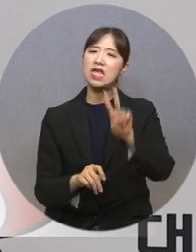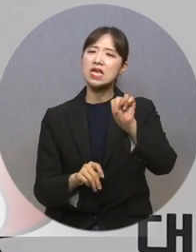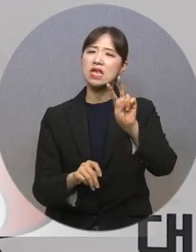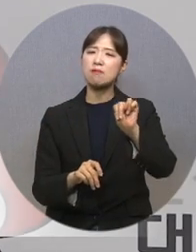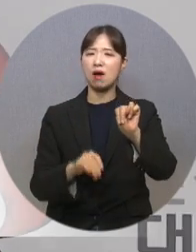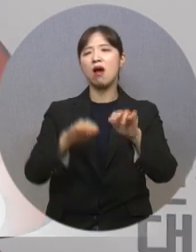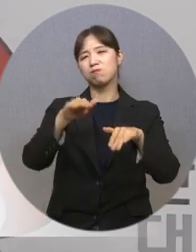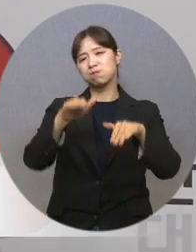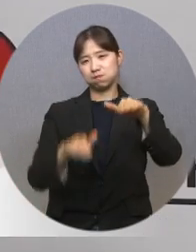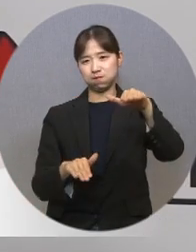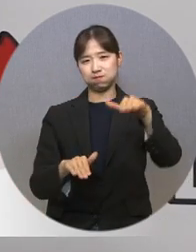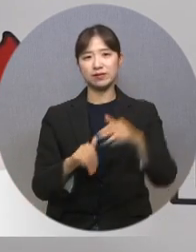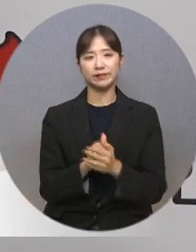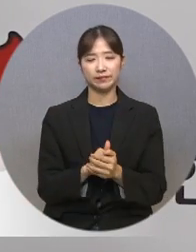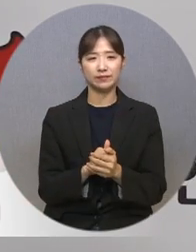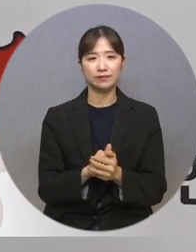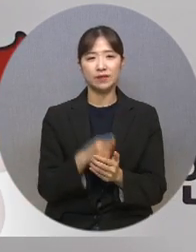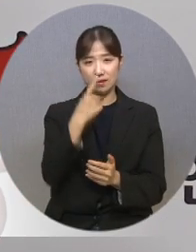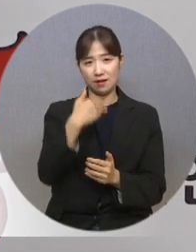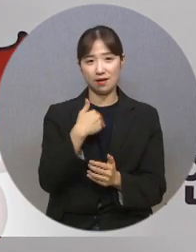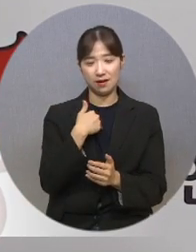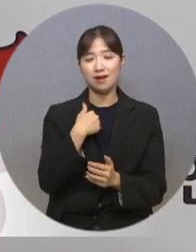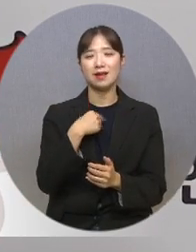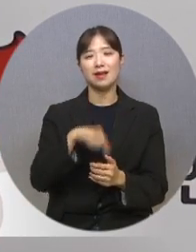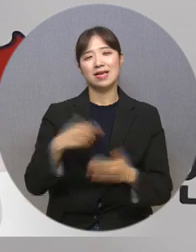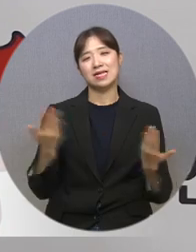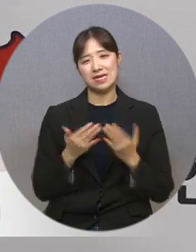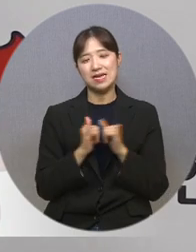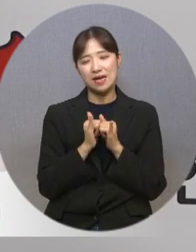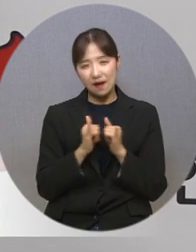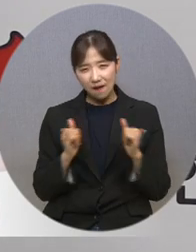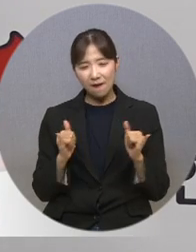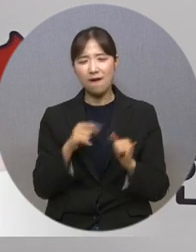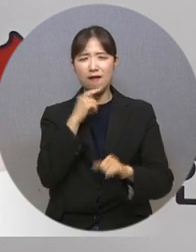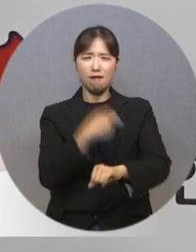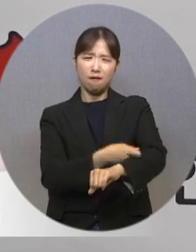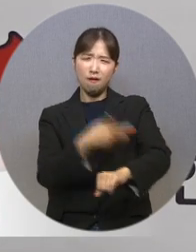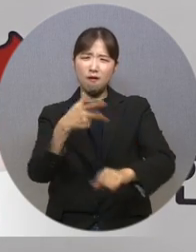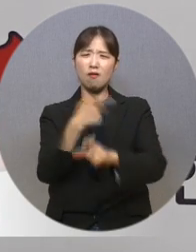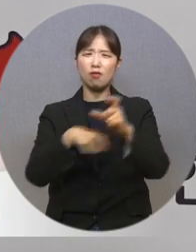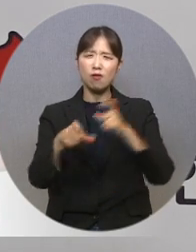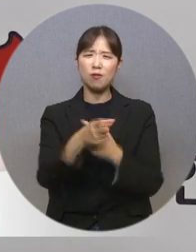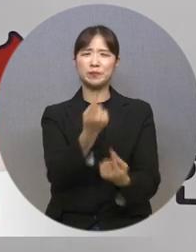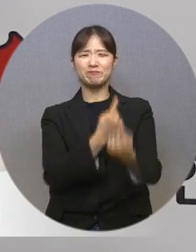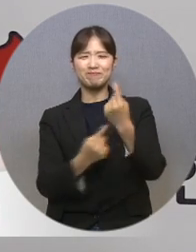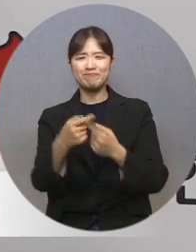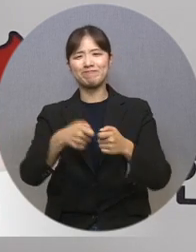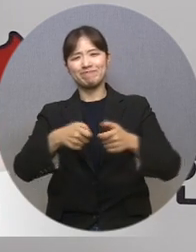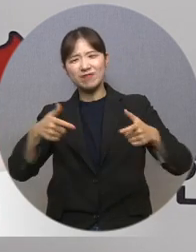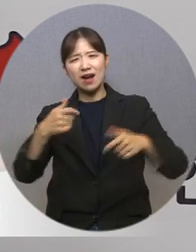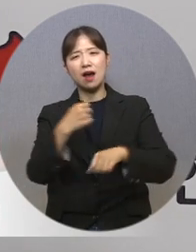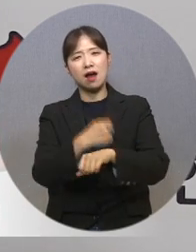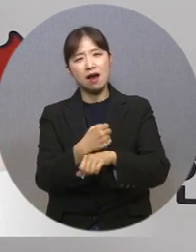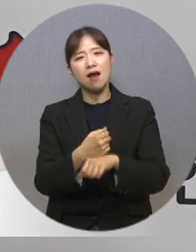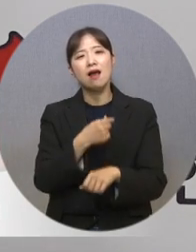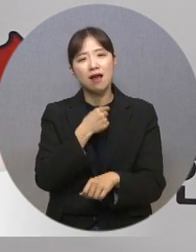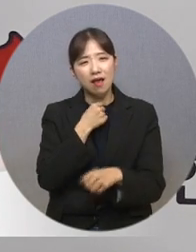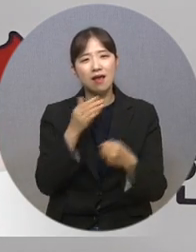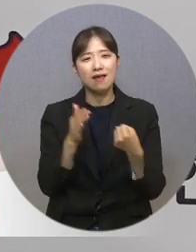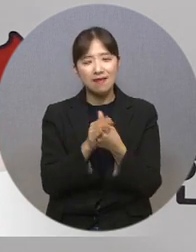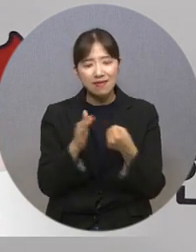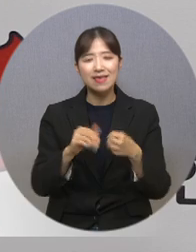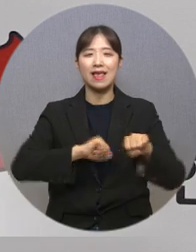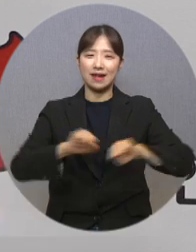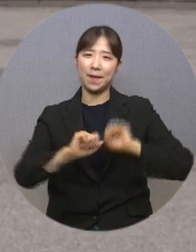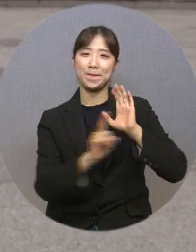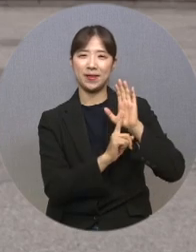있는 상황입니다. 저희 강원혈액원 직원들이 헌혈 실적을 조금 끌어올리고자 일반적으로 캠페인을